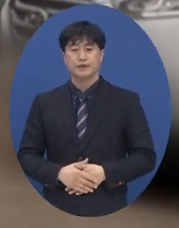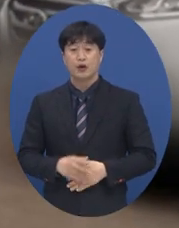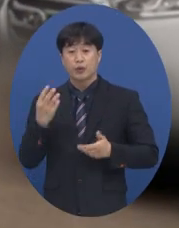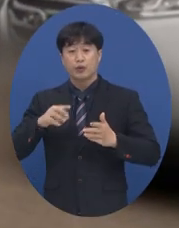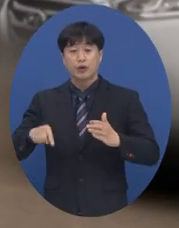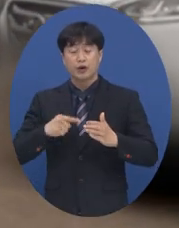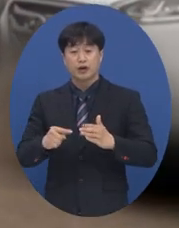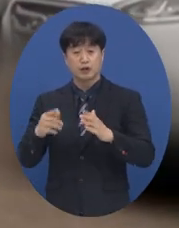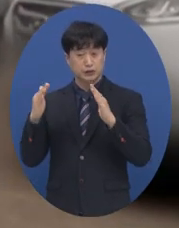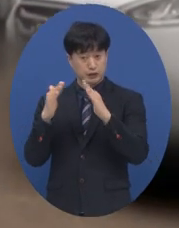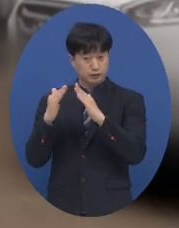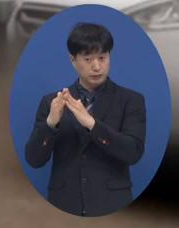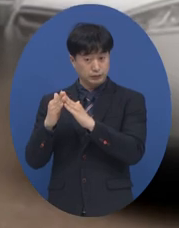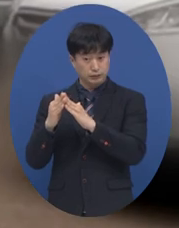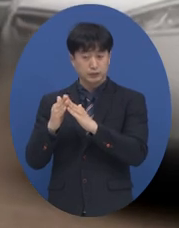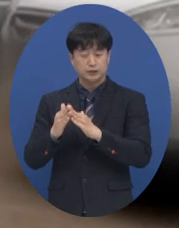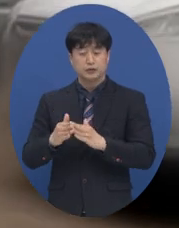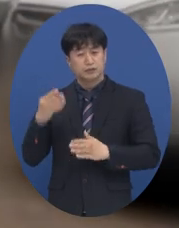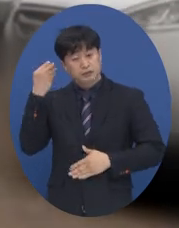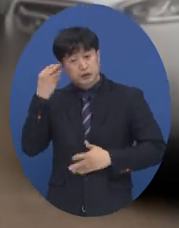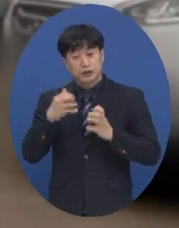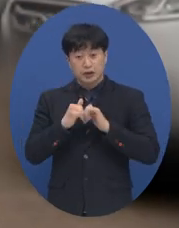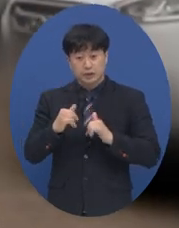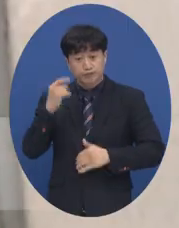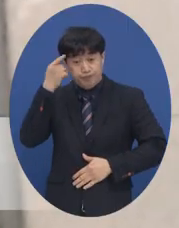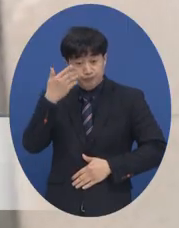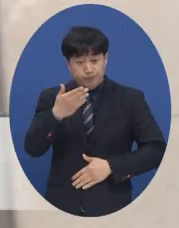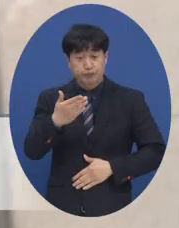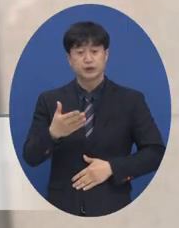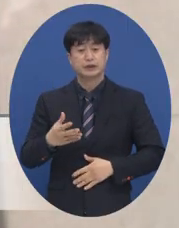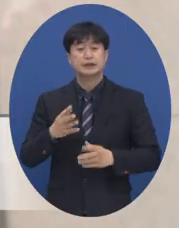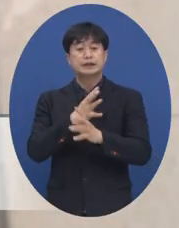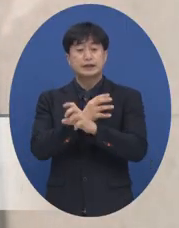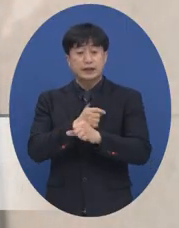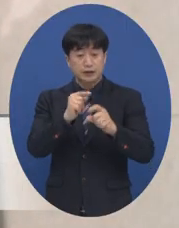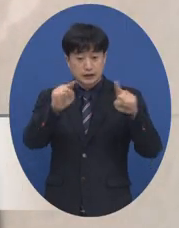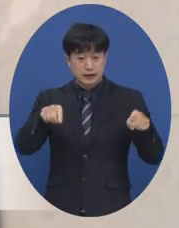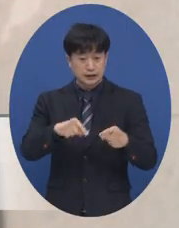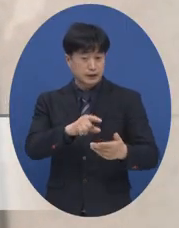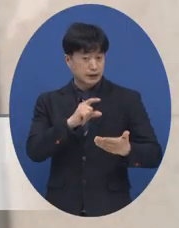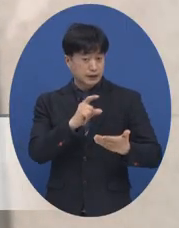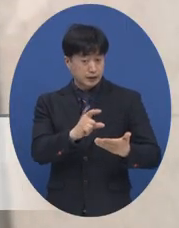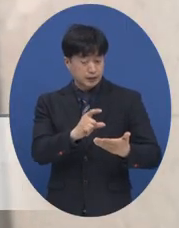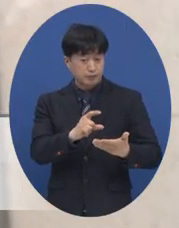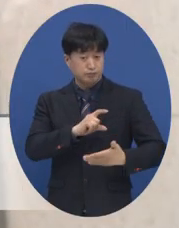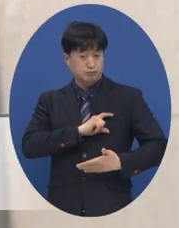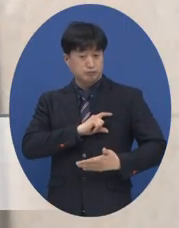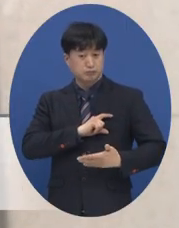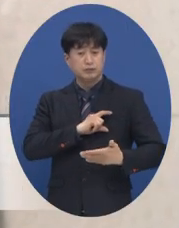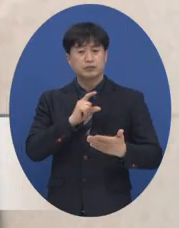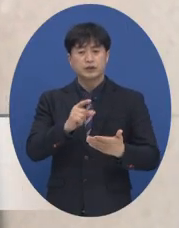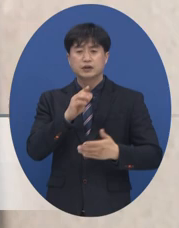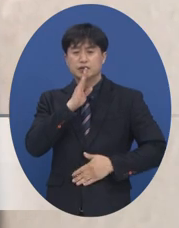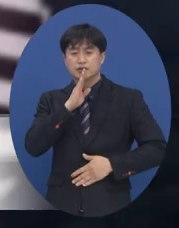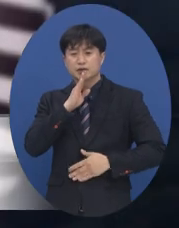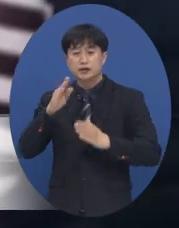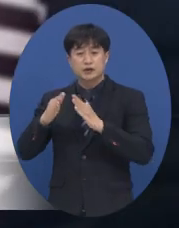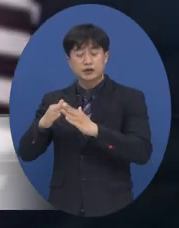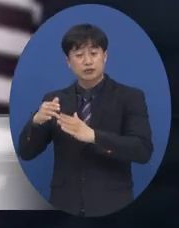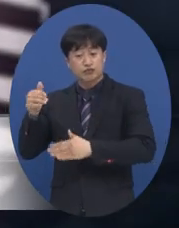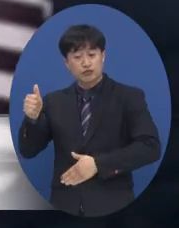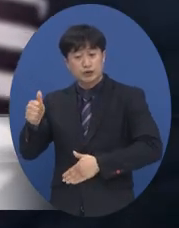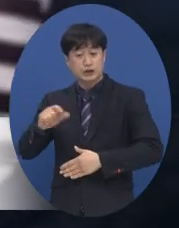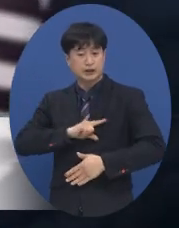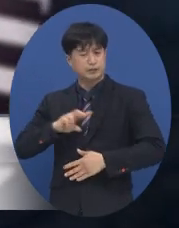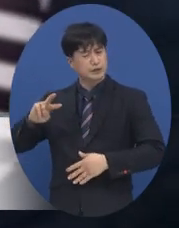도내 한 연립주택. 세입자에게 물어보니 임대차 계약서에 기재된 계좌번호의 이름과 실제 집주인 이름이